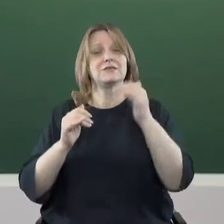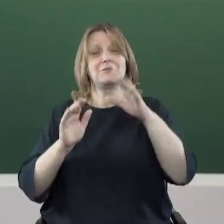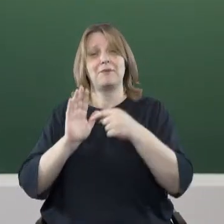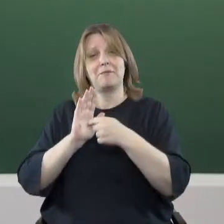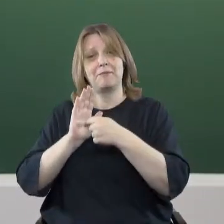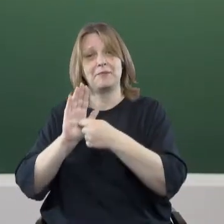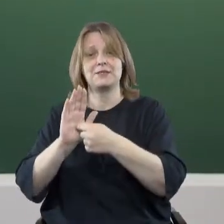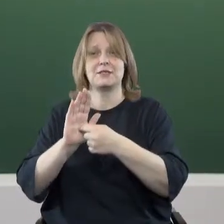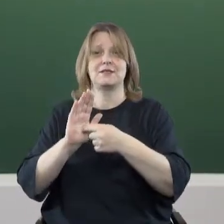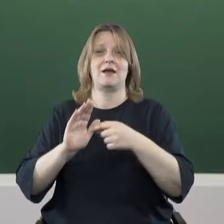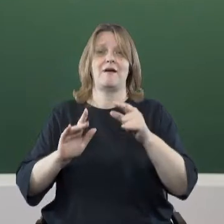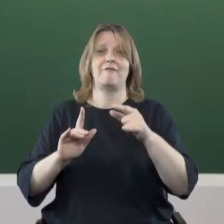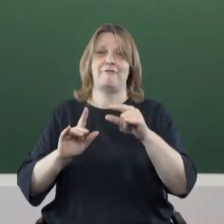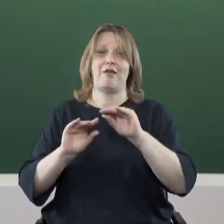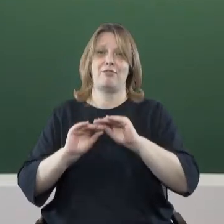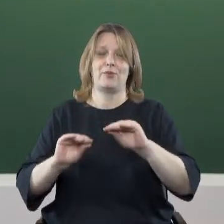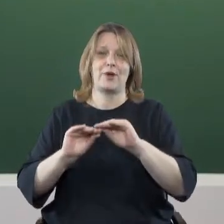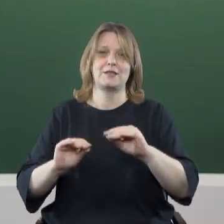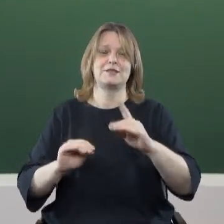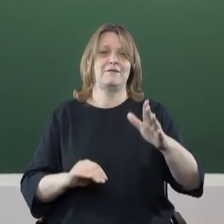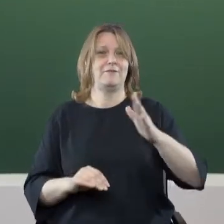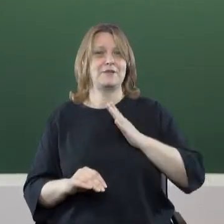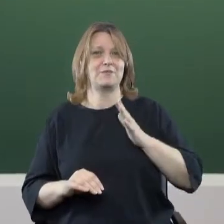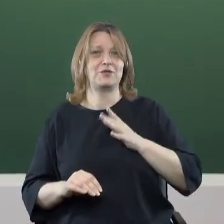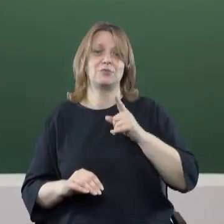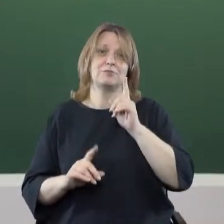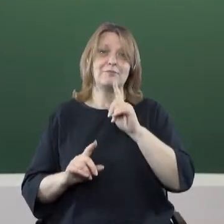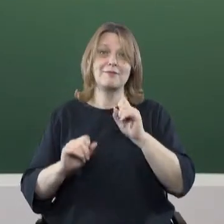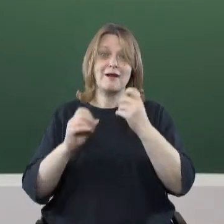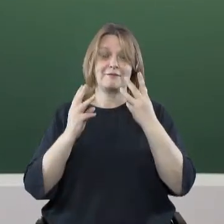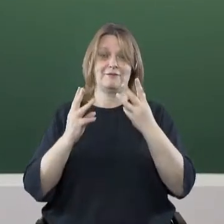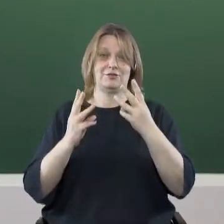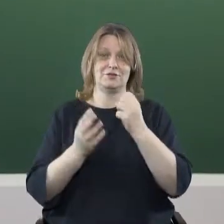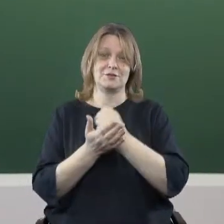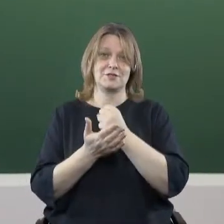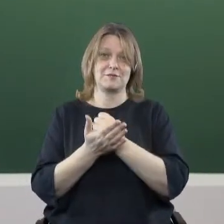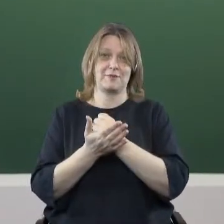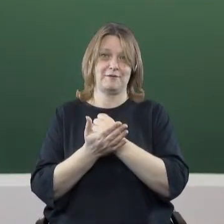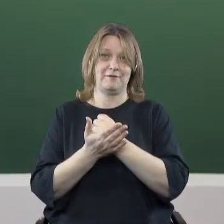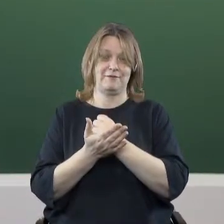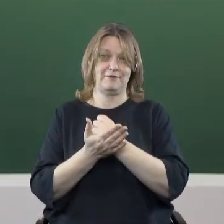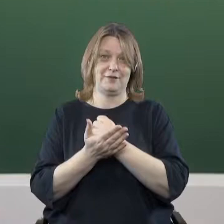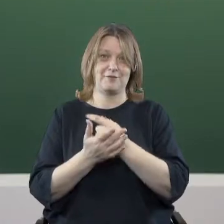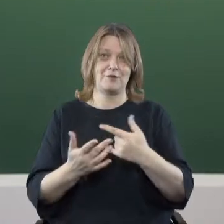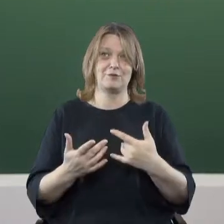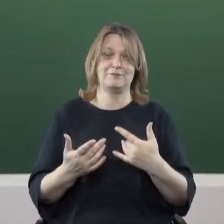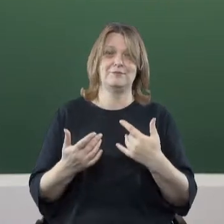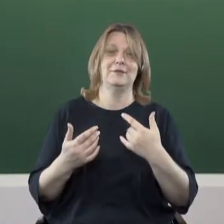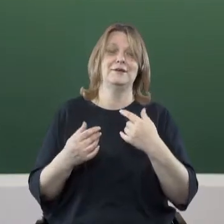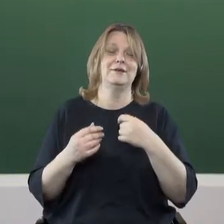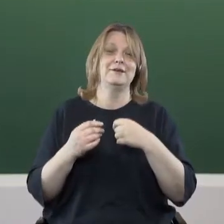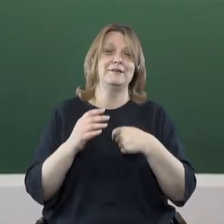się wpisywało w edukację, w bezpieczeństwo, bo to są najważniejsze kwestie, którymi żyjemy, które